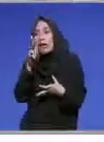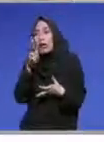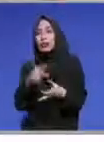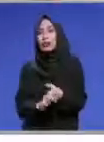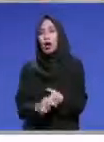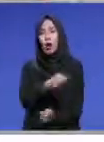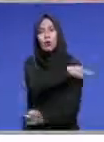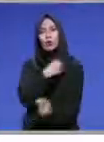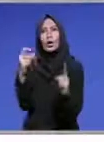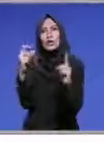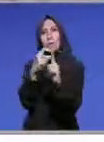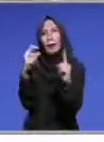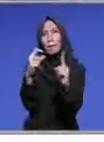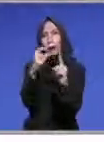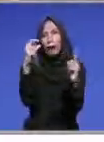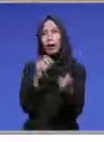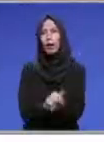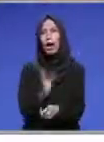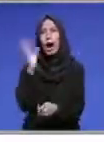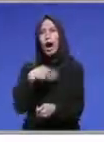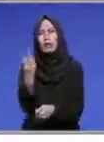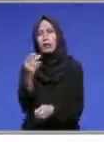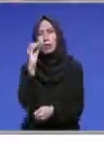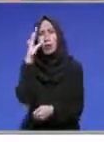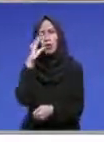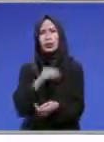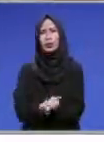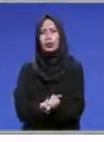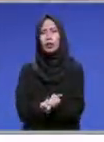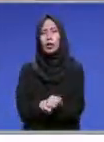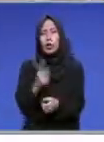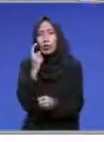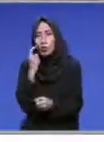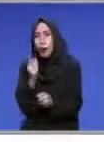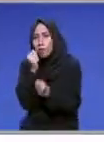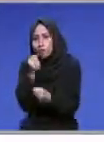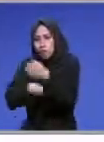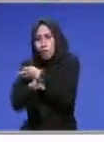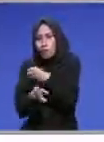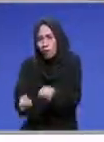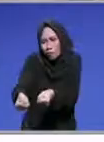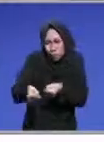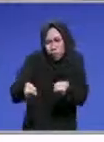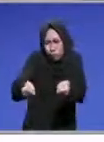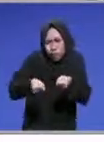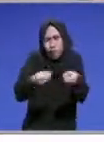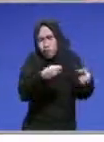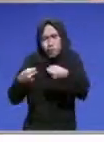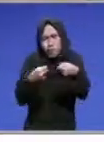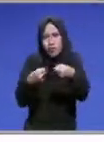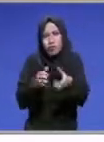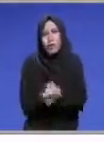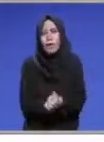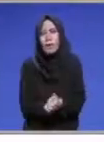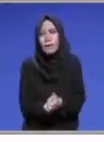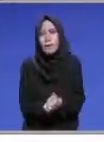Pamong Praja, Kecamatan Gambir, Rabu pagi. Sekuat tenaga, mereka berusaha mempertahankan gerobak dagangannya dari